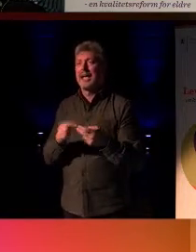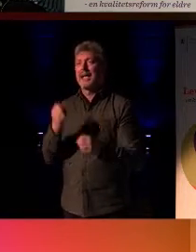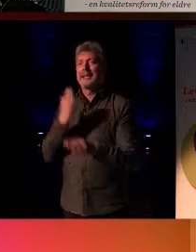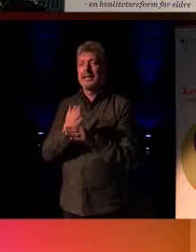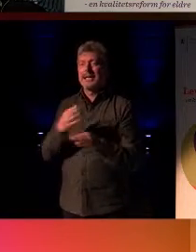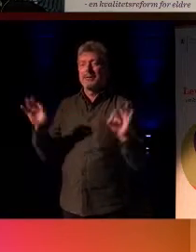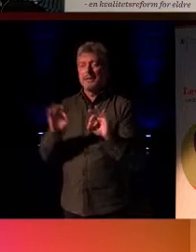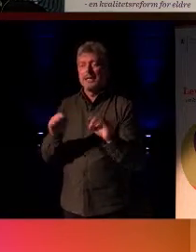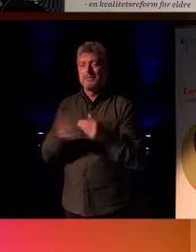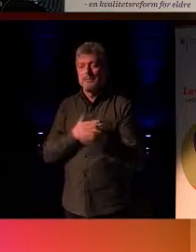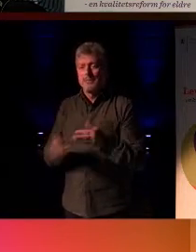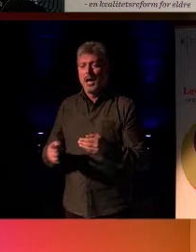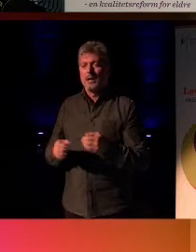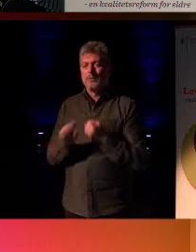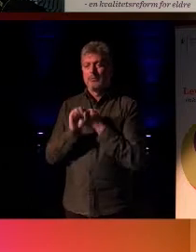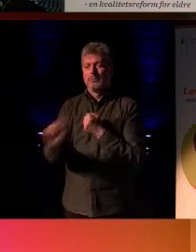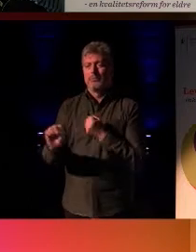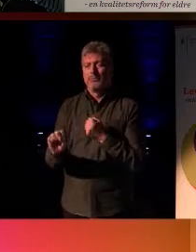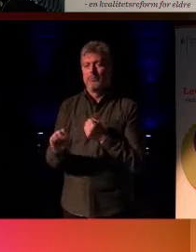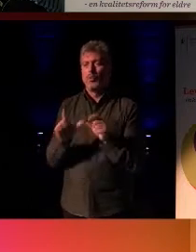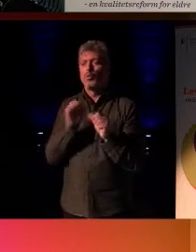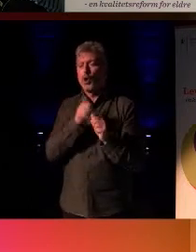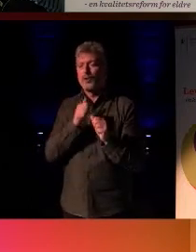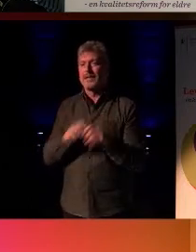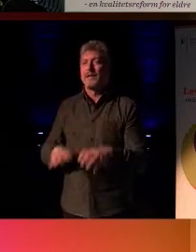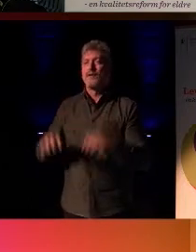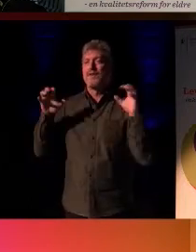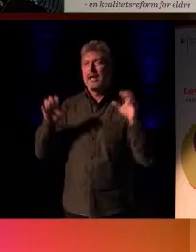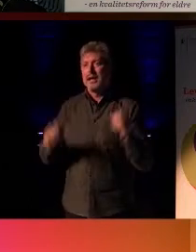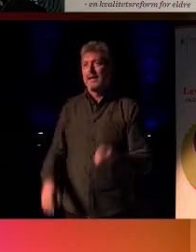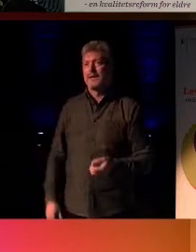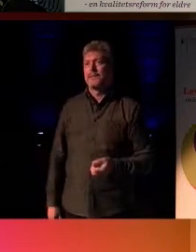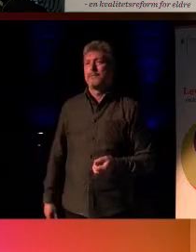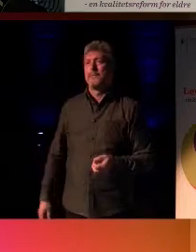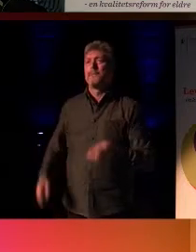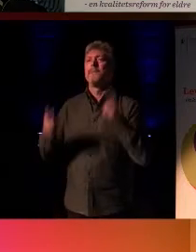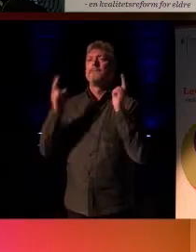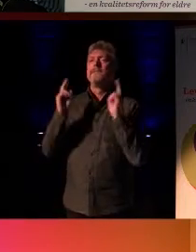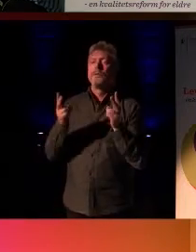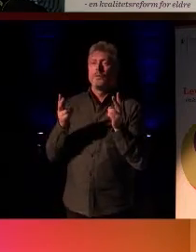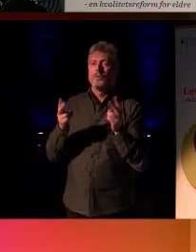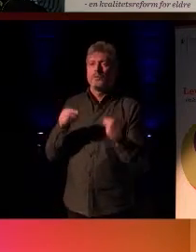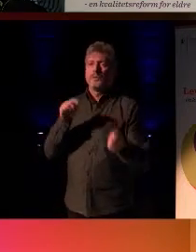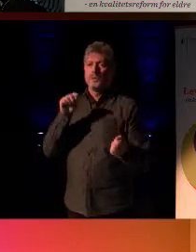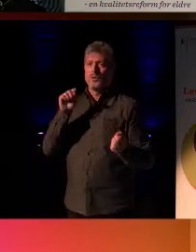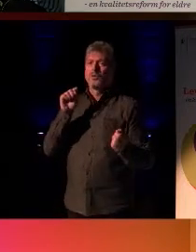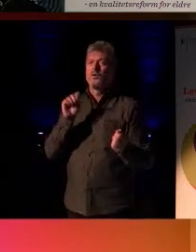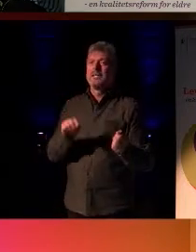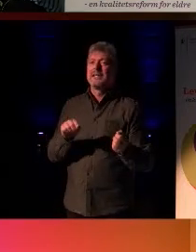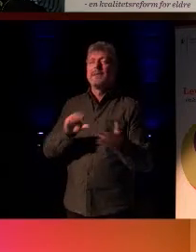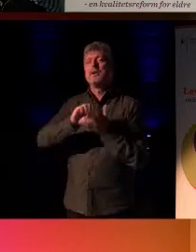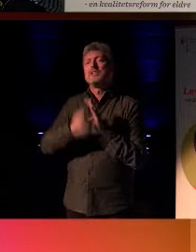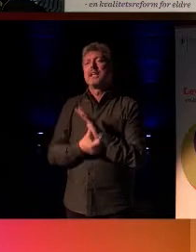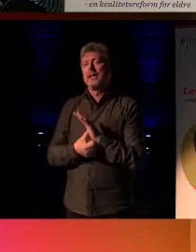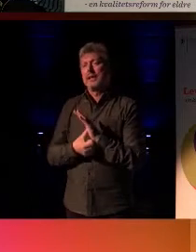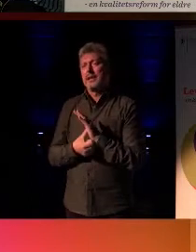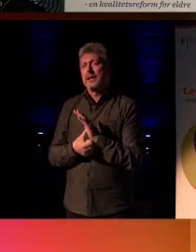medisinsk behandling og forebygge unødvendige forverringer. Og så er det dette her med å sikre